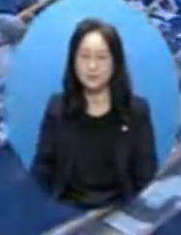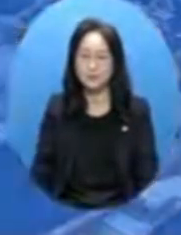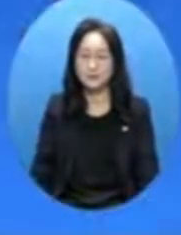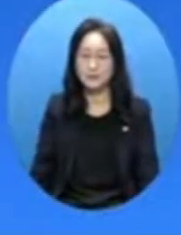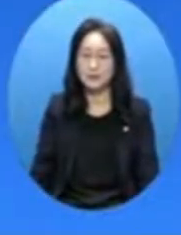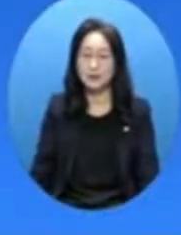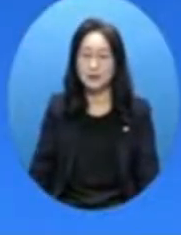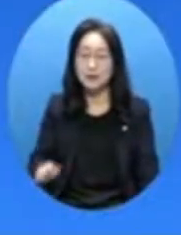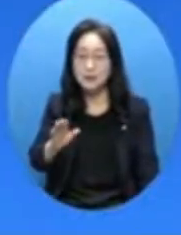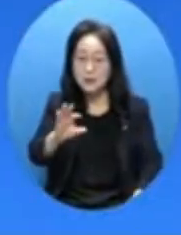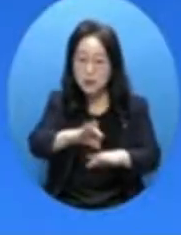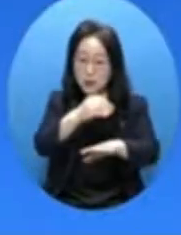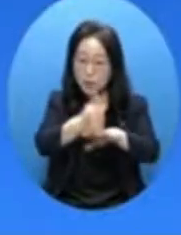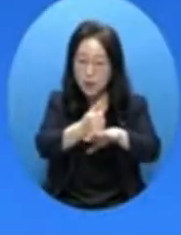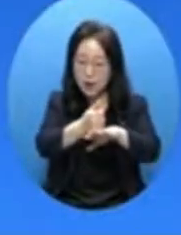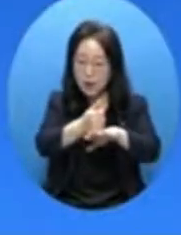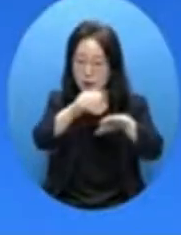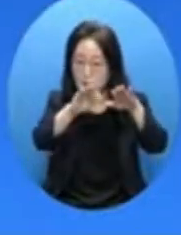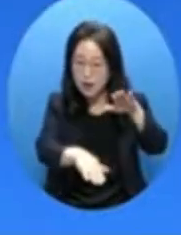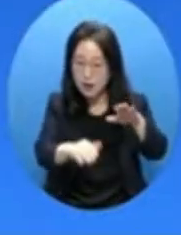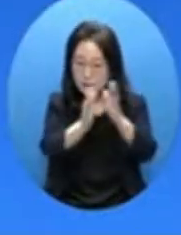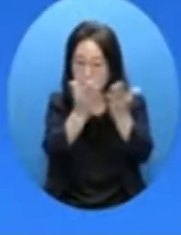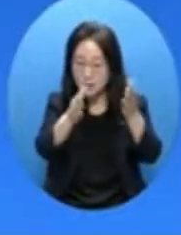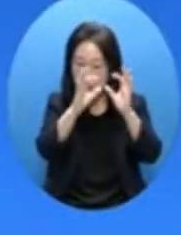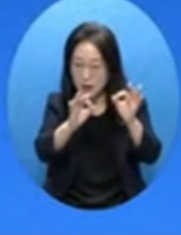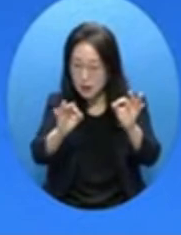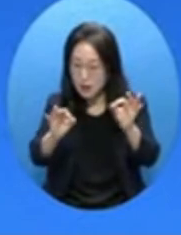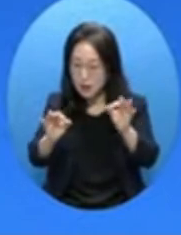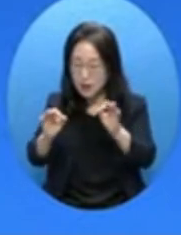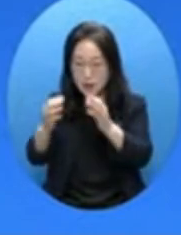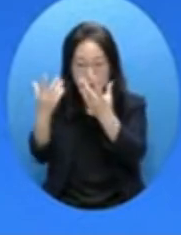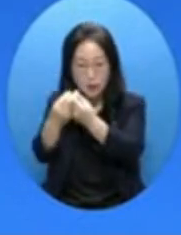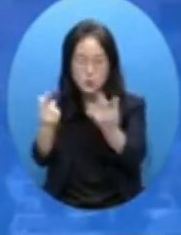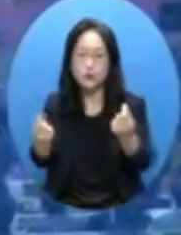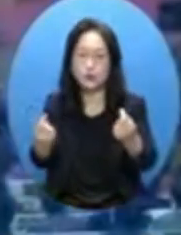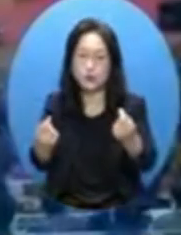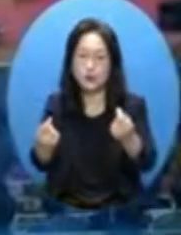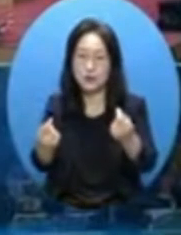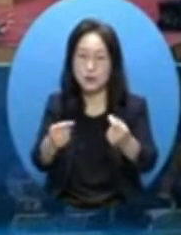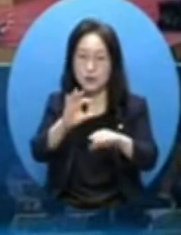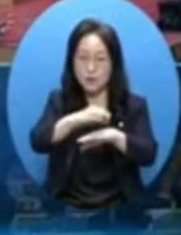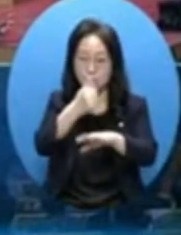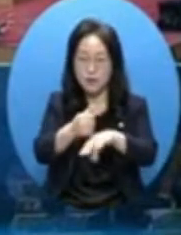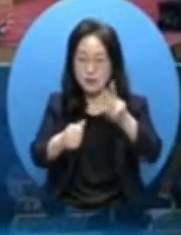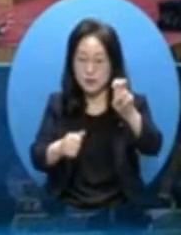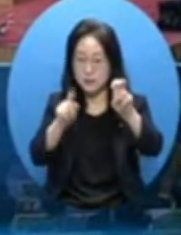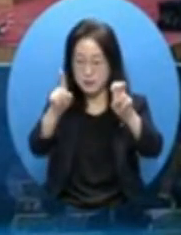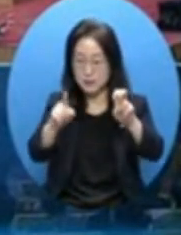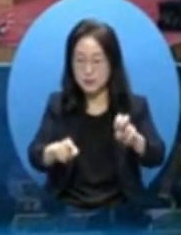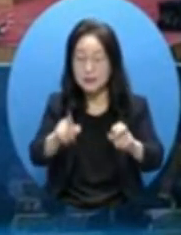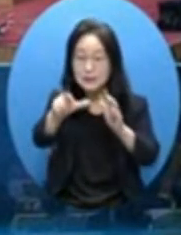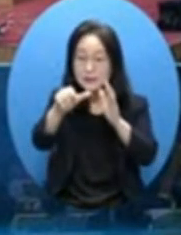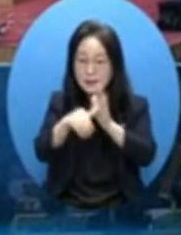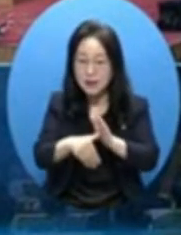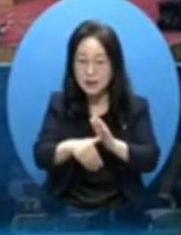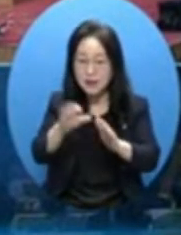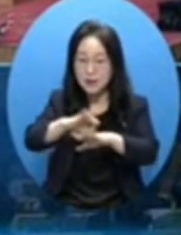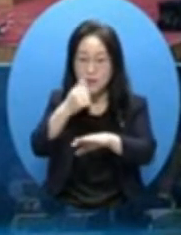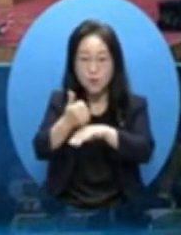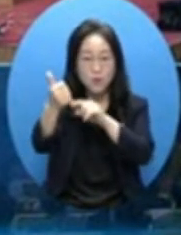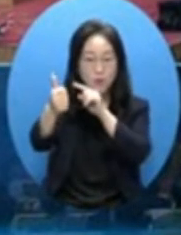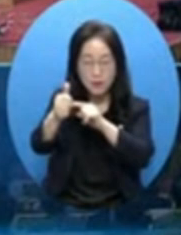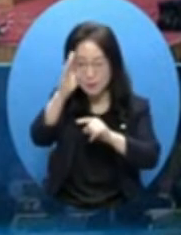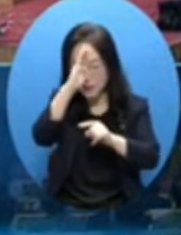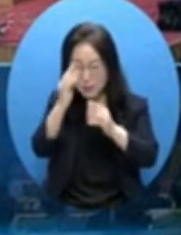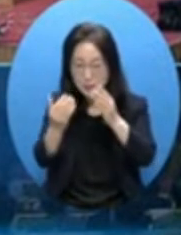같은 기록 열왕기 하에 나오는데 열왕기하를 보면 죽음이 매우 임박한 것을 알 수 있습니다. 열왕기하 20장 1절입니다. 그때 히스기야가 병들어 죽게 되매 아모스의